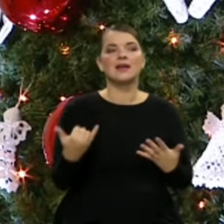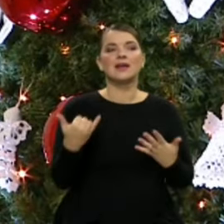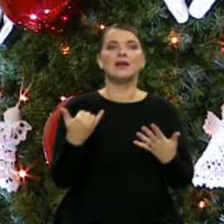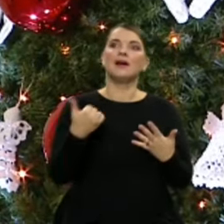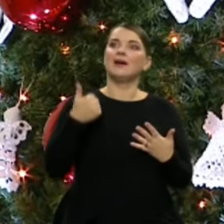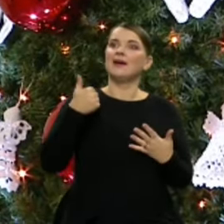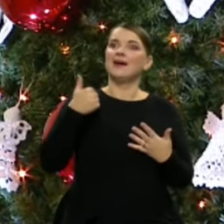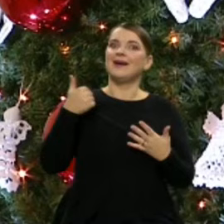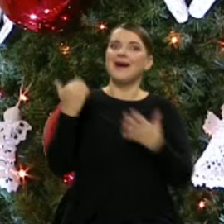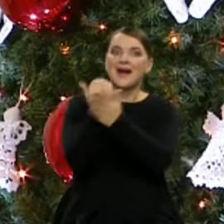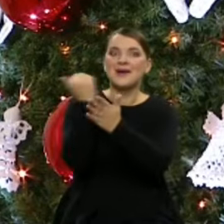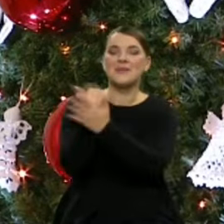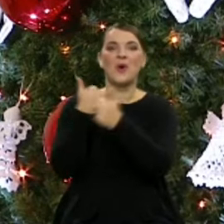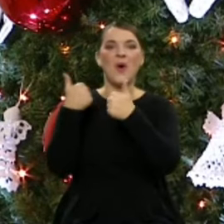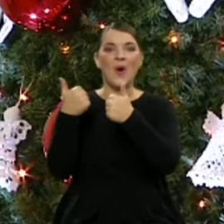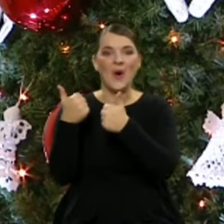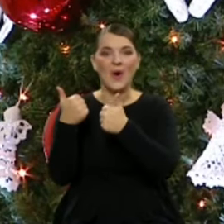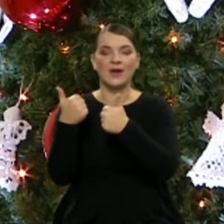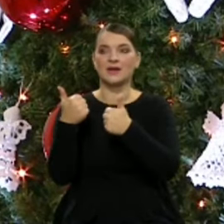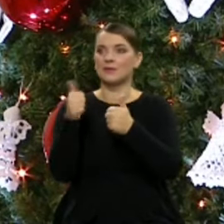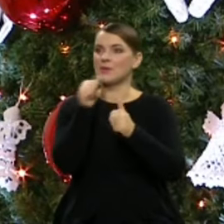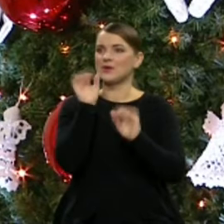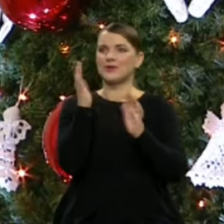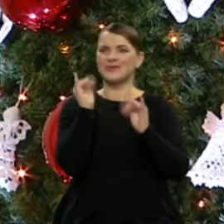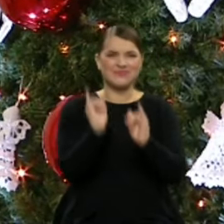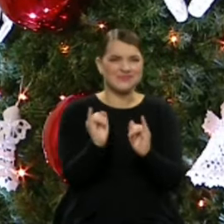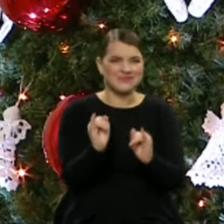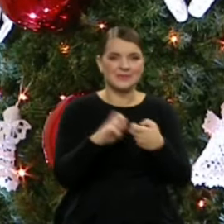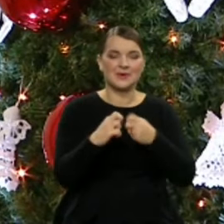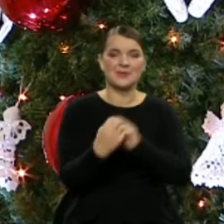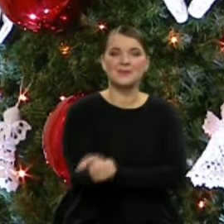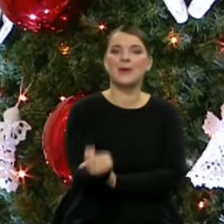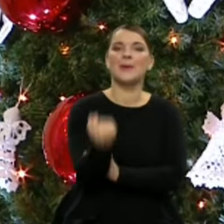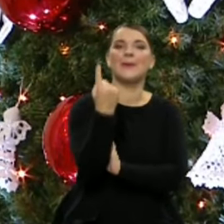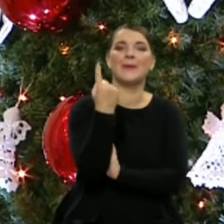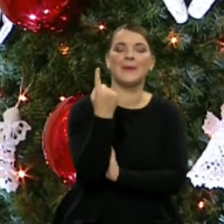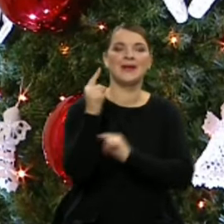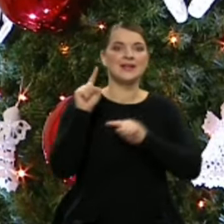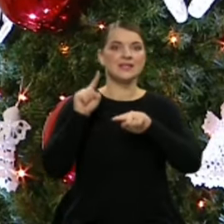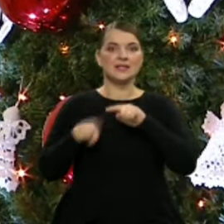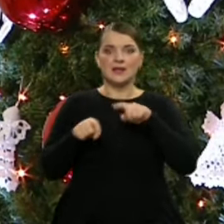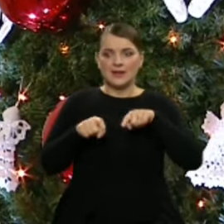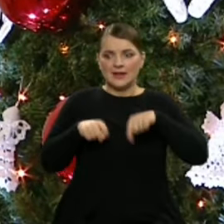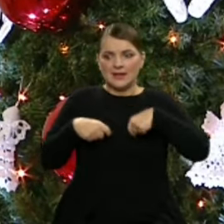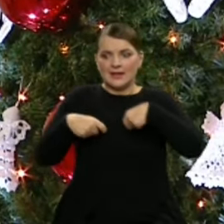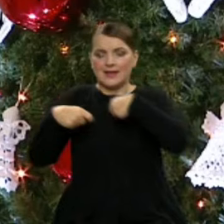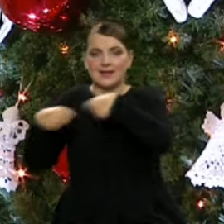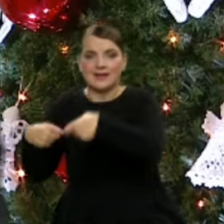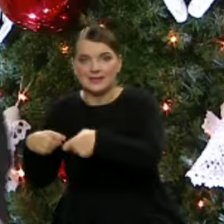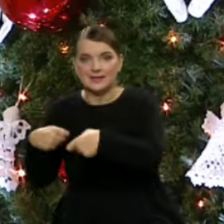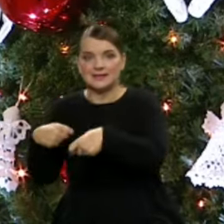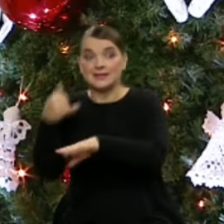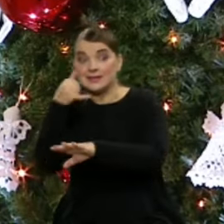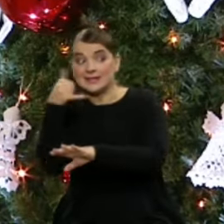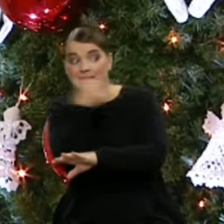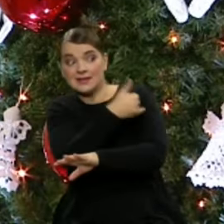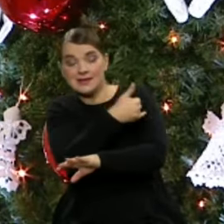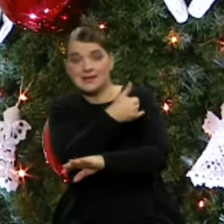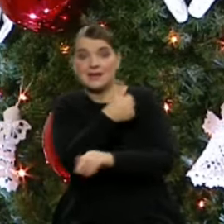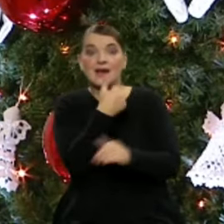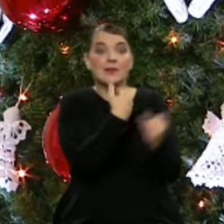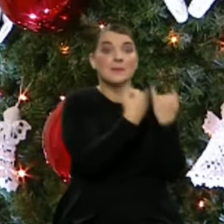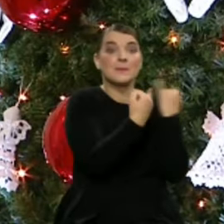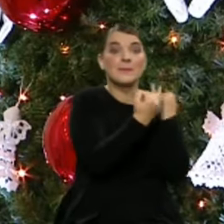tai gero ar prisidirbęs savo problemų, bėgdavau tą pasikalbėjimo punktą pasikalbėti su tėvais tam, kad